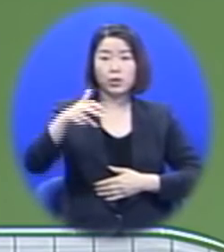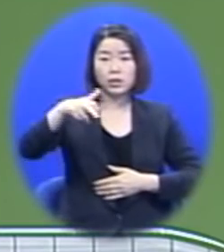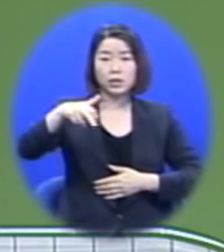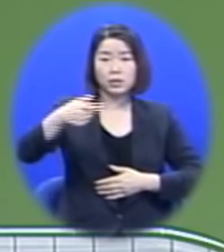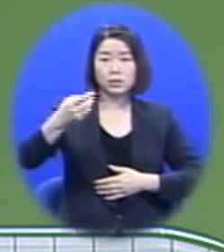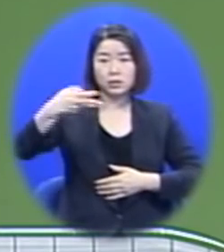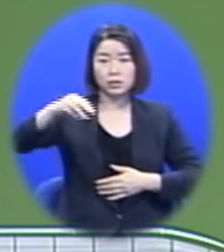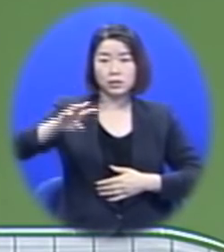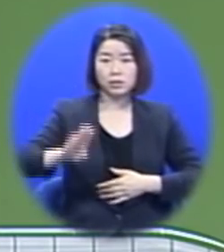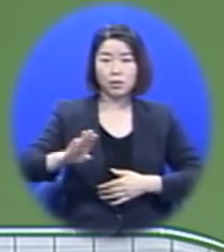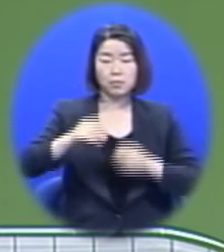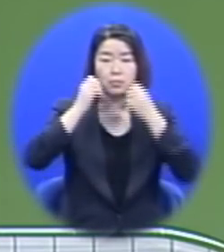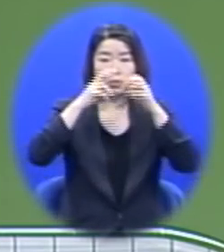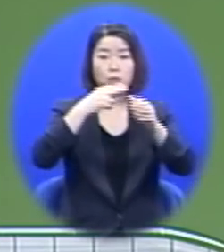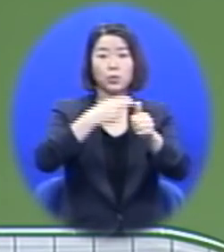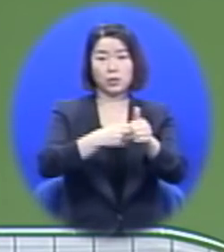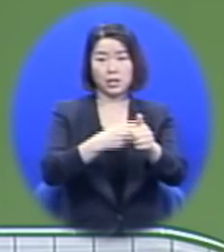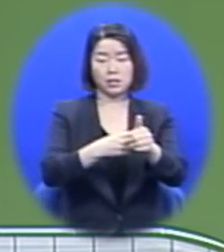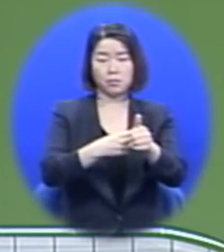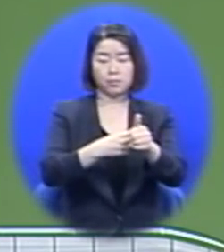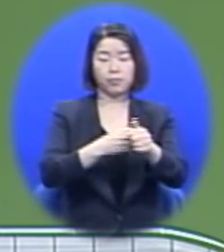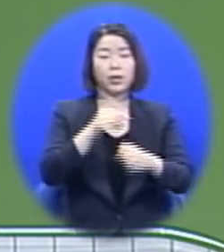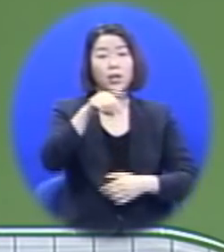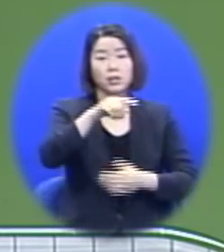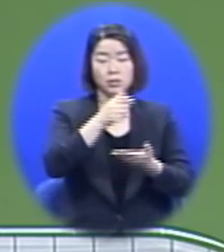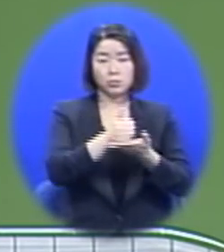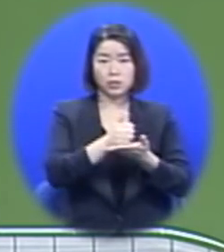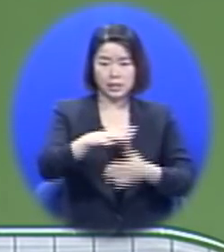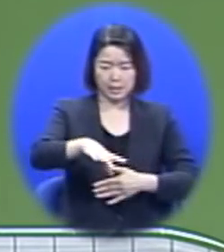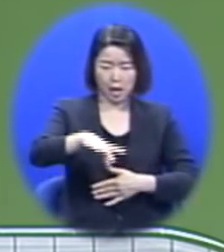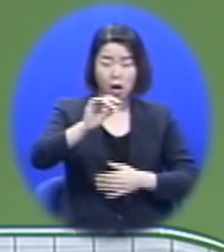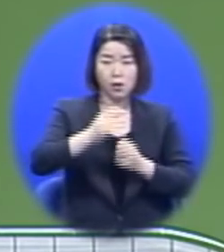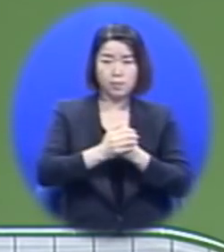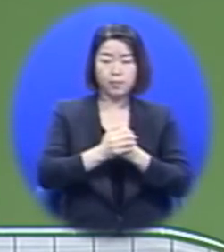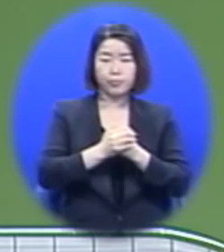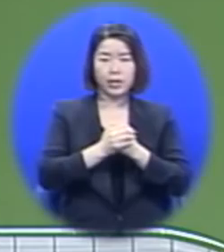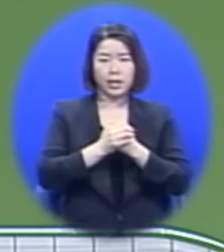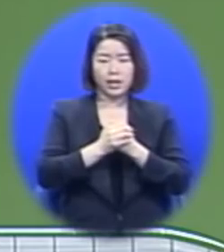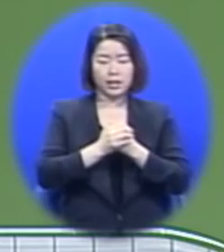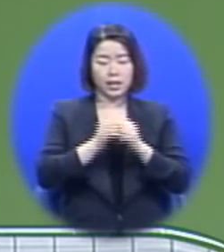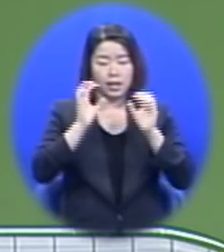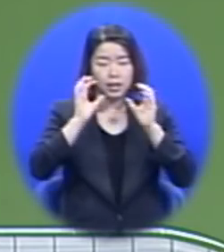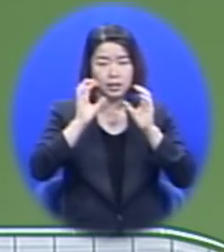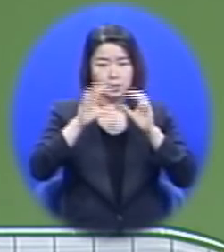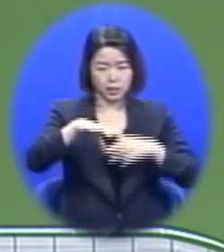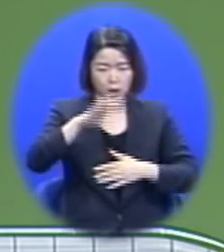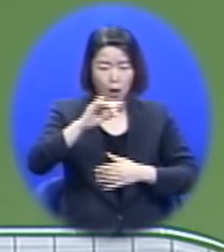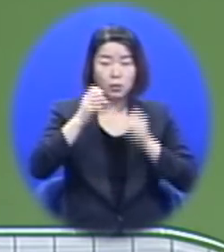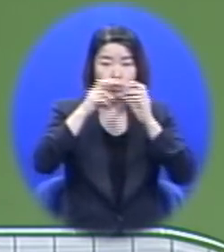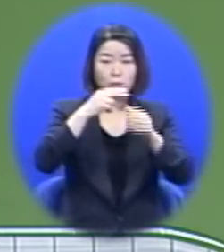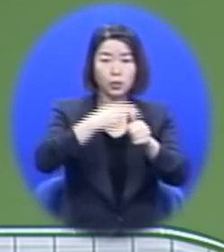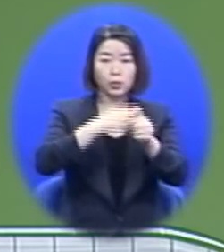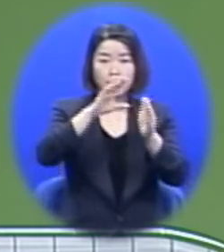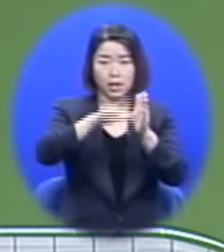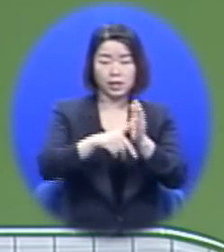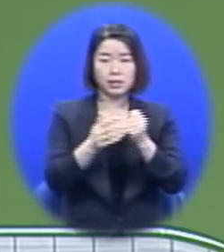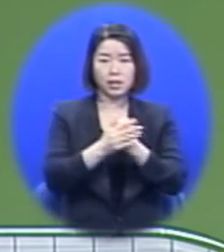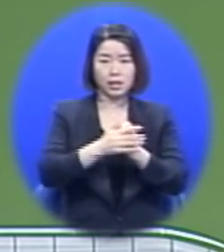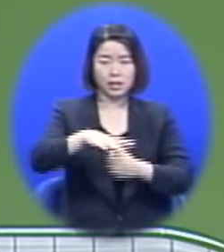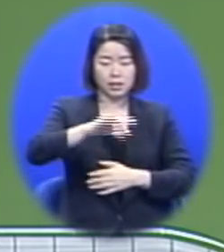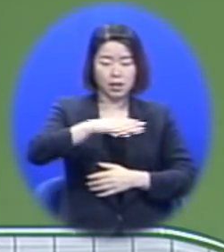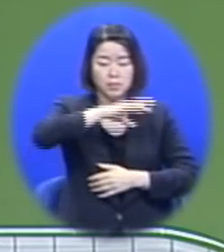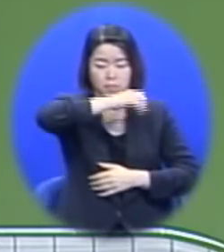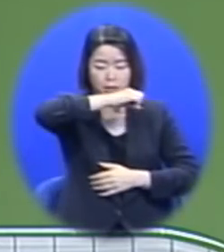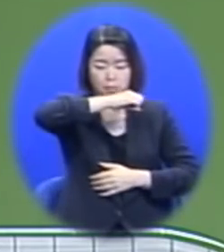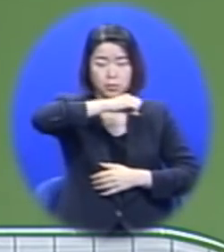노먼 크롭 선교사님, 그분이 초창기 새내기 선교사 때 처음 아프리카 콩고에 가서